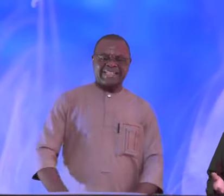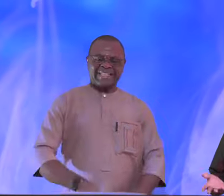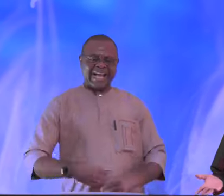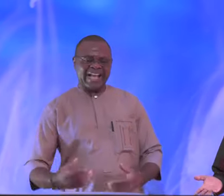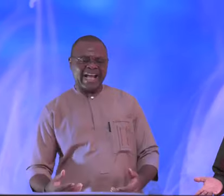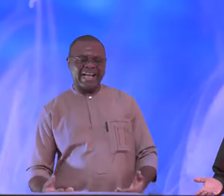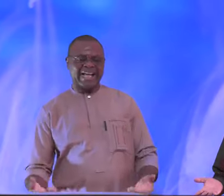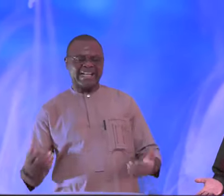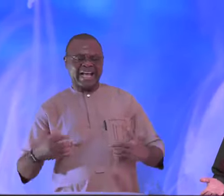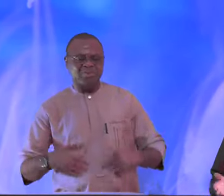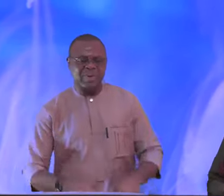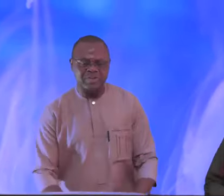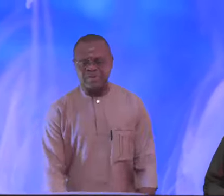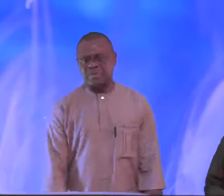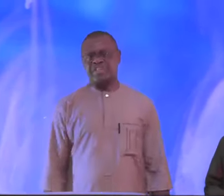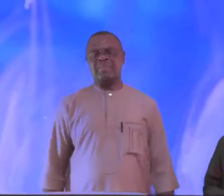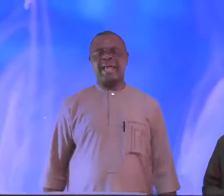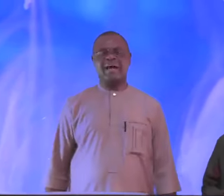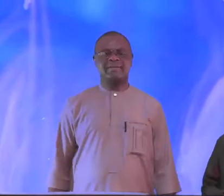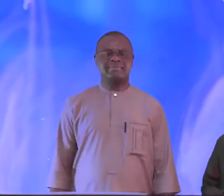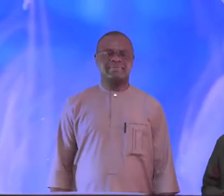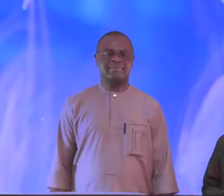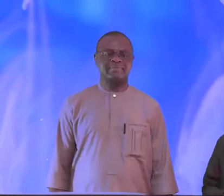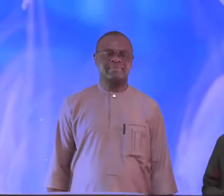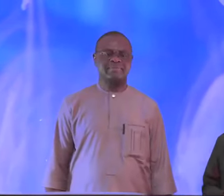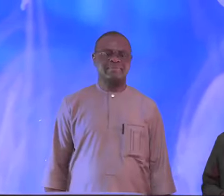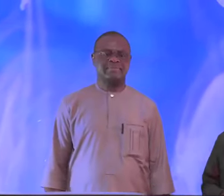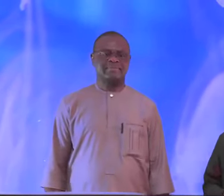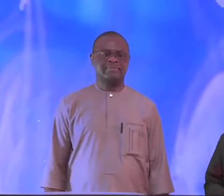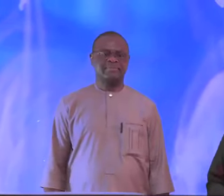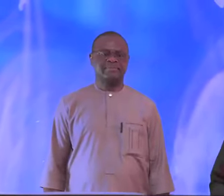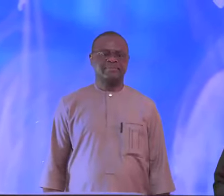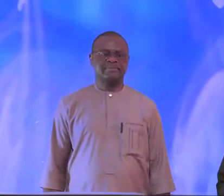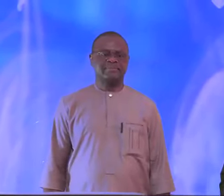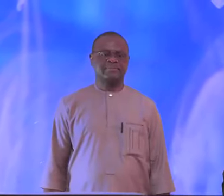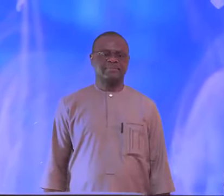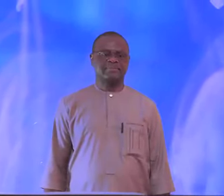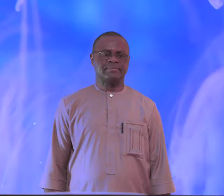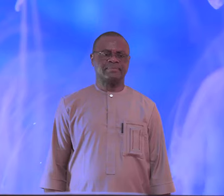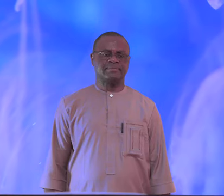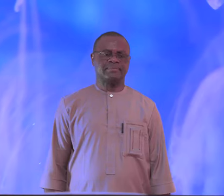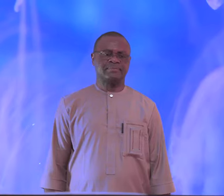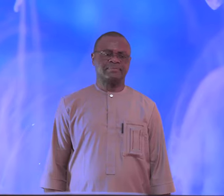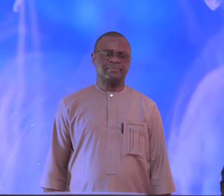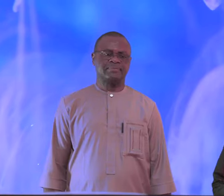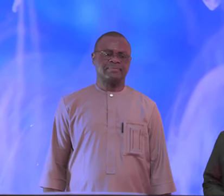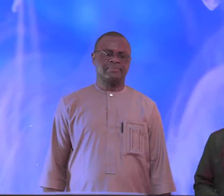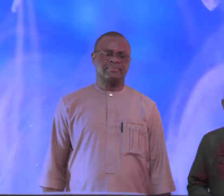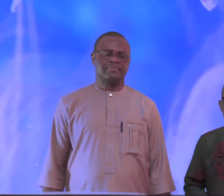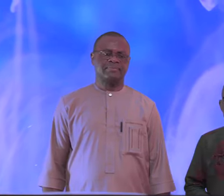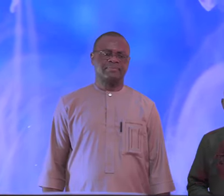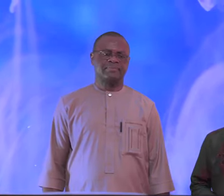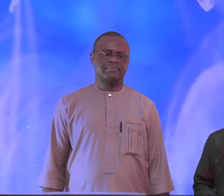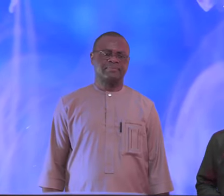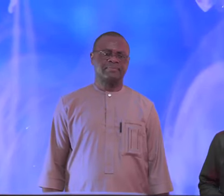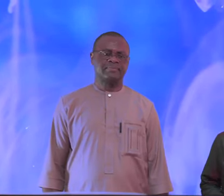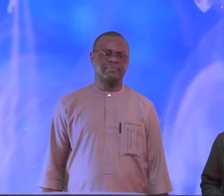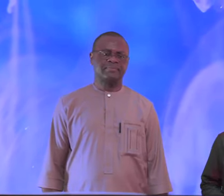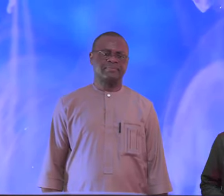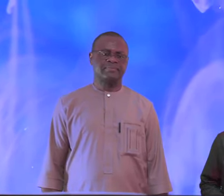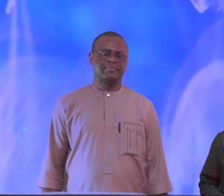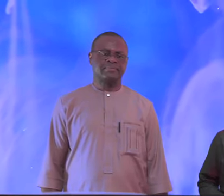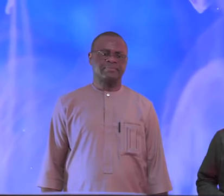anyị ga-esi anya na-adụkwa ndụ ọzọ n'ime ya. Ezi mgbanwe nke ndụ ime mmụọ adịghị enwe nke